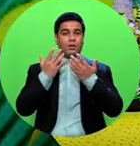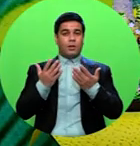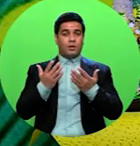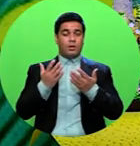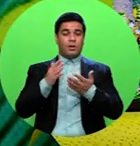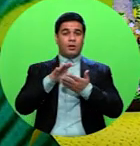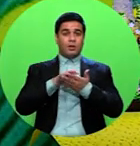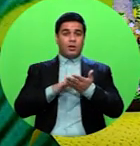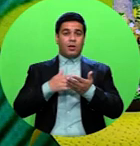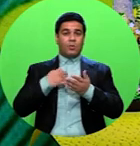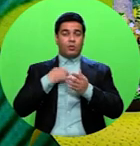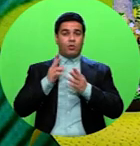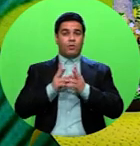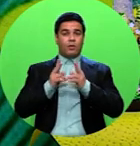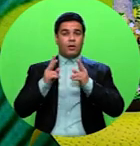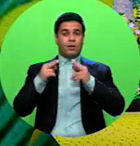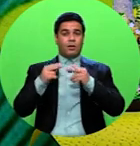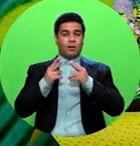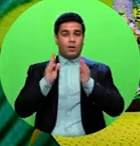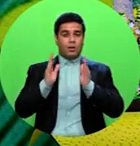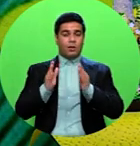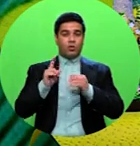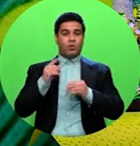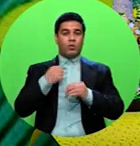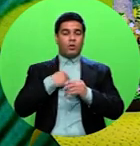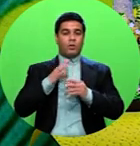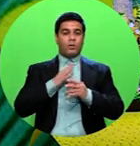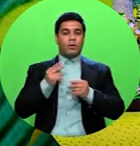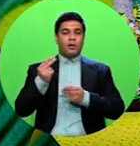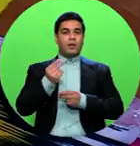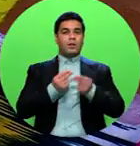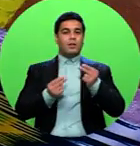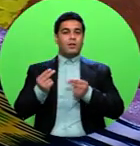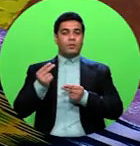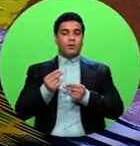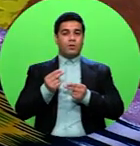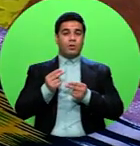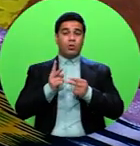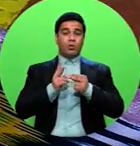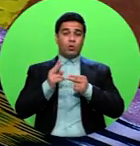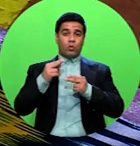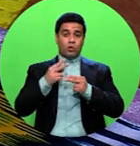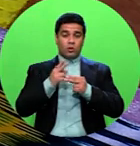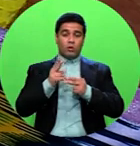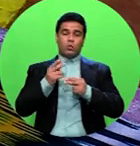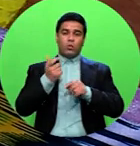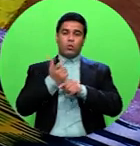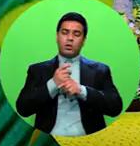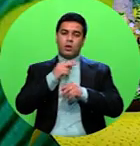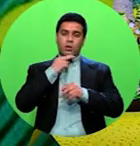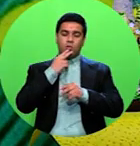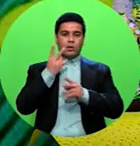Далее мы вырезаем то, что мы нарисовали. Ножничками пользуйтесь очень